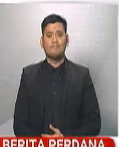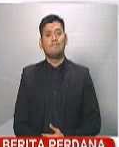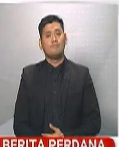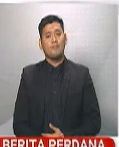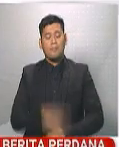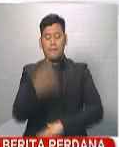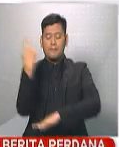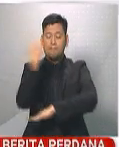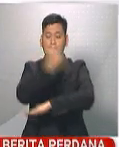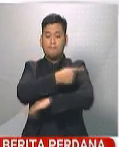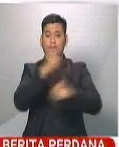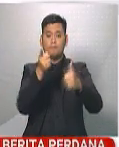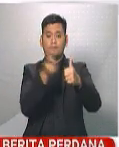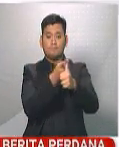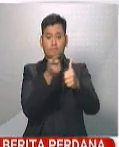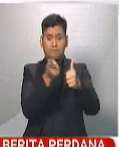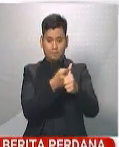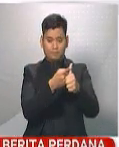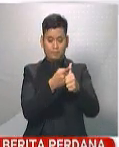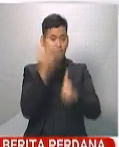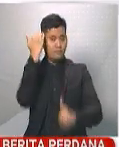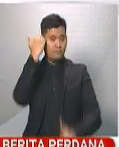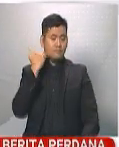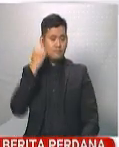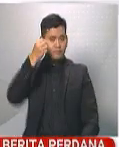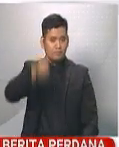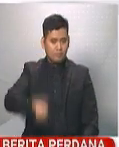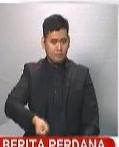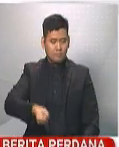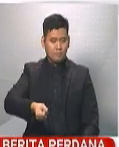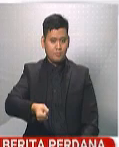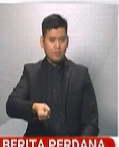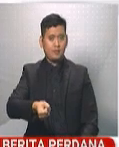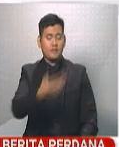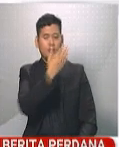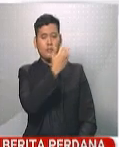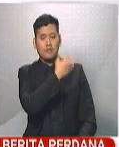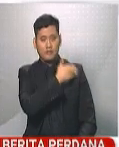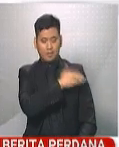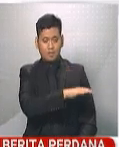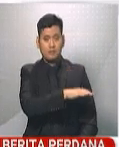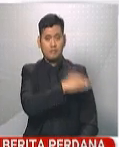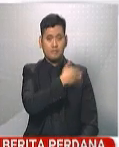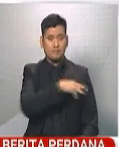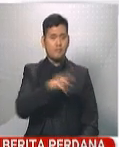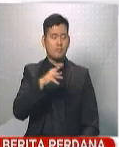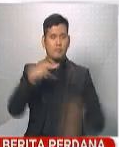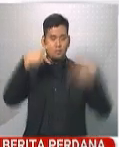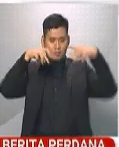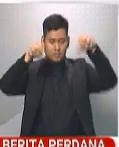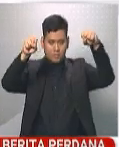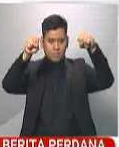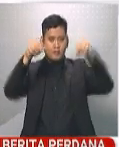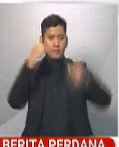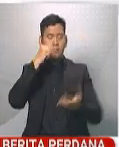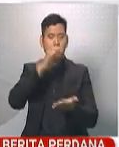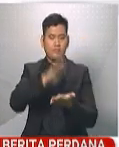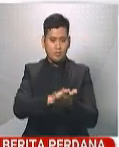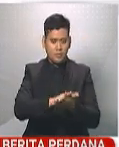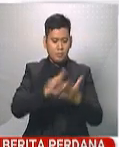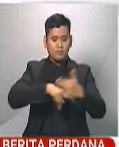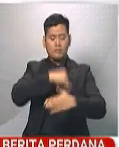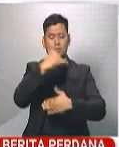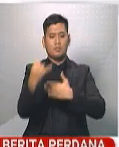Sementara itu, hari pertama perbicaraan kes rasuah membabitkan isteri bekas Perdana Menteri Datin Seri Rosmah Mansur atas pertuduhan rasuah membabitkan projek solar